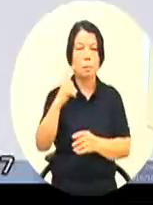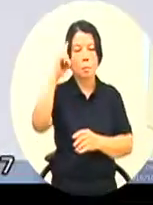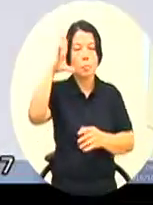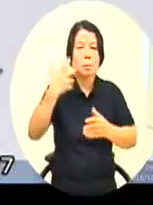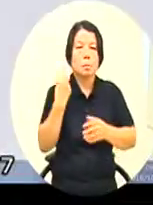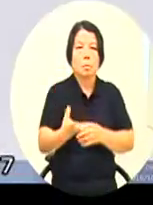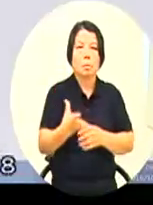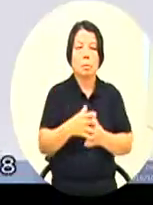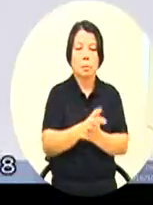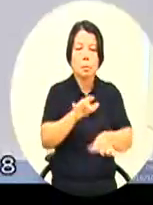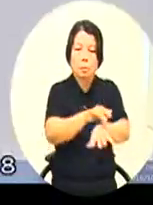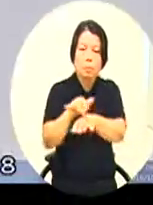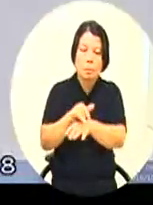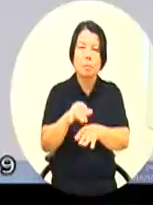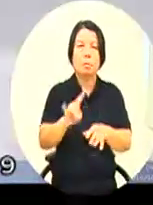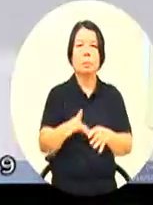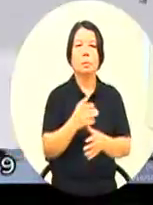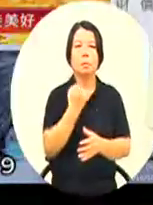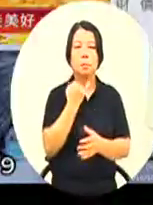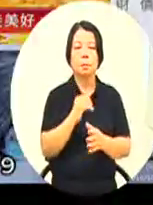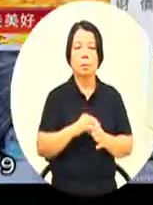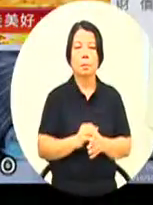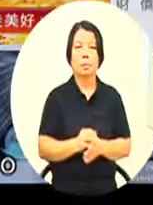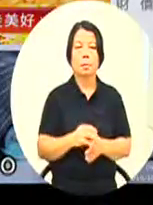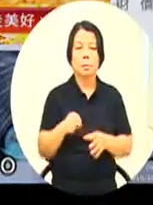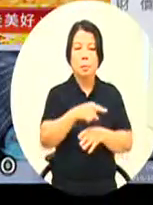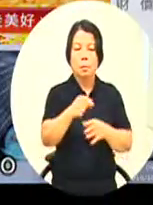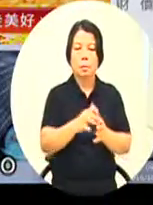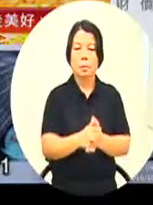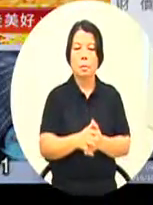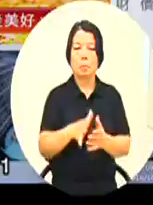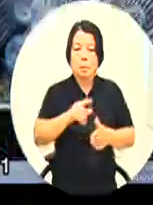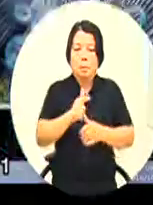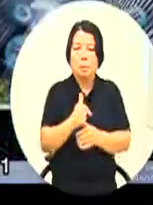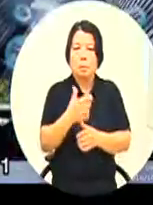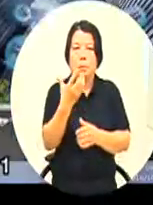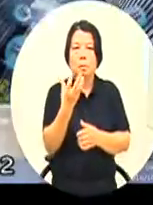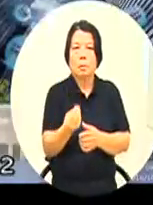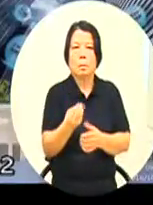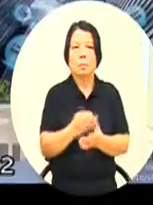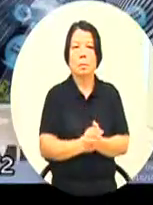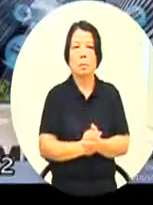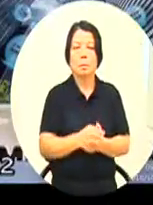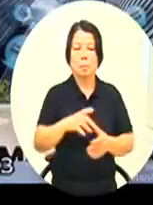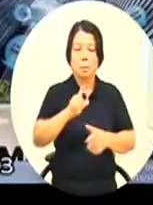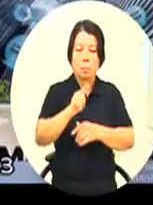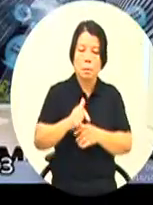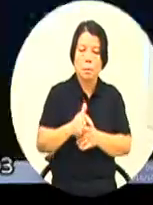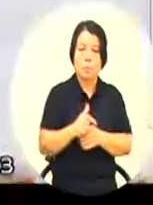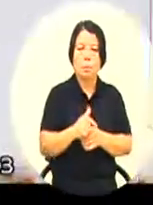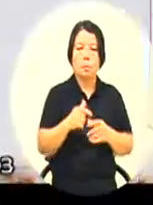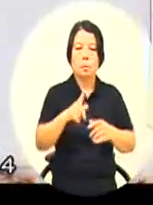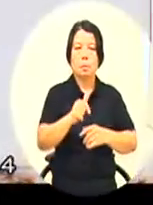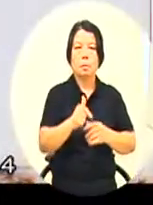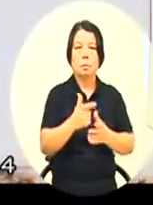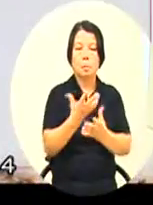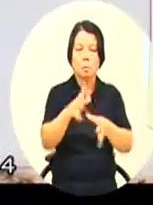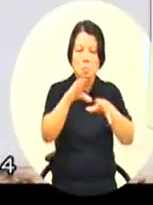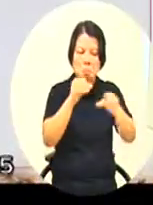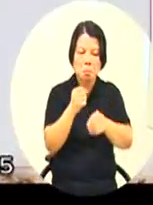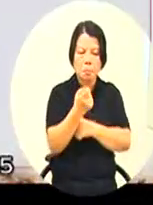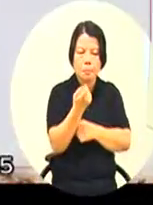更精进化的创新，然后所以在这个我们那么少的把它关起来好吗，在我们这么少的资源之